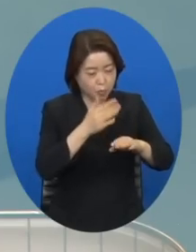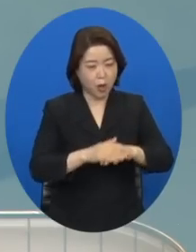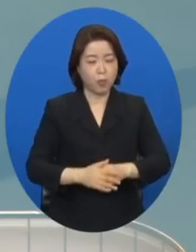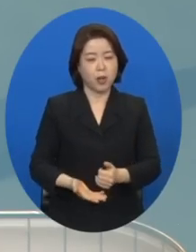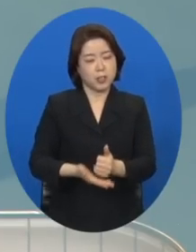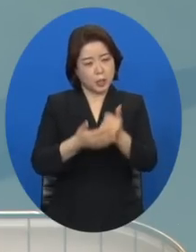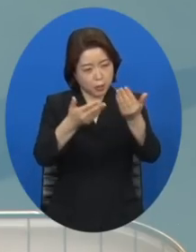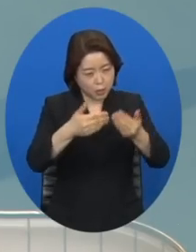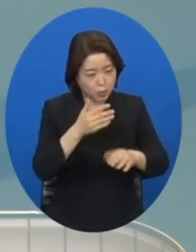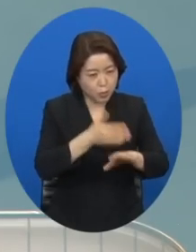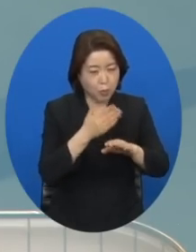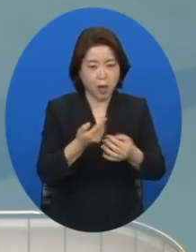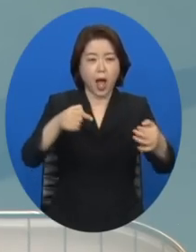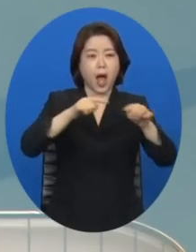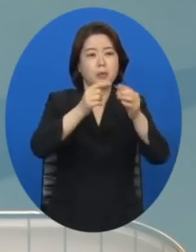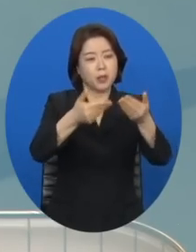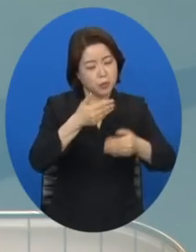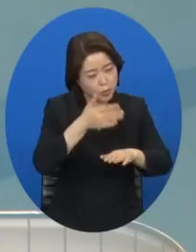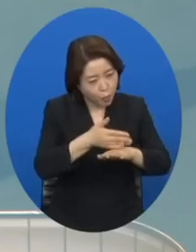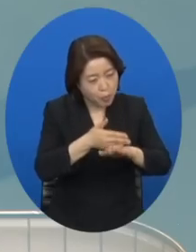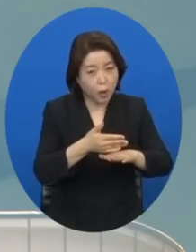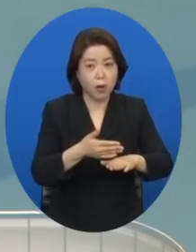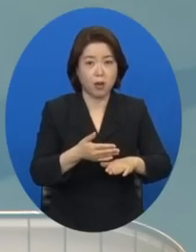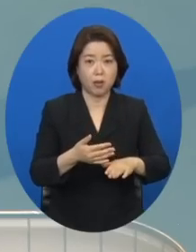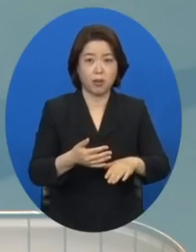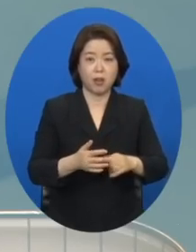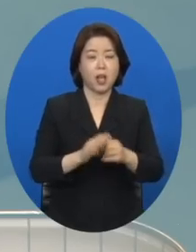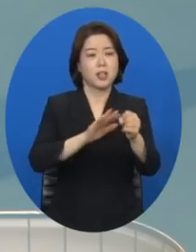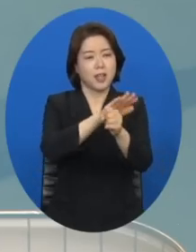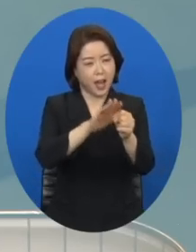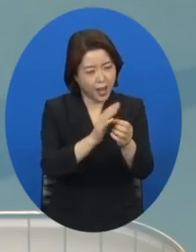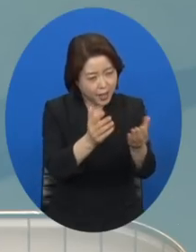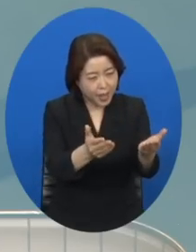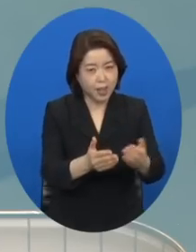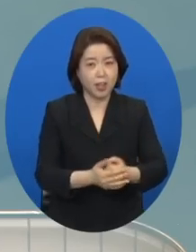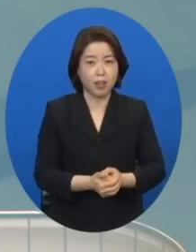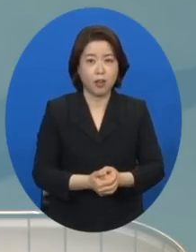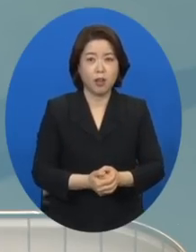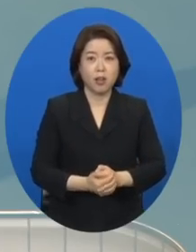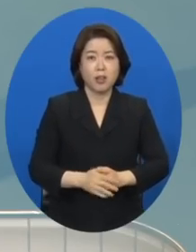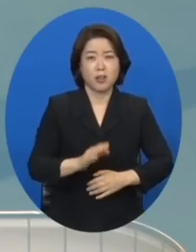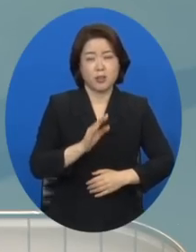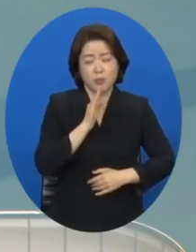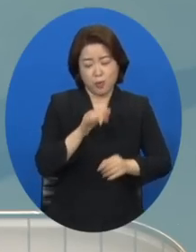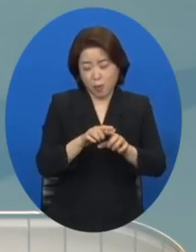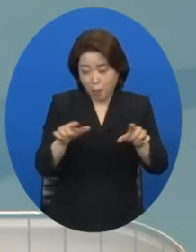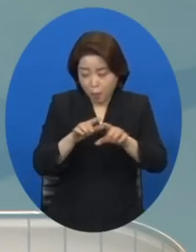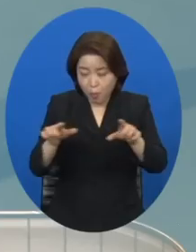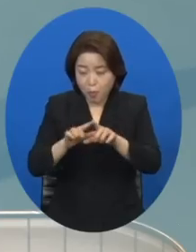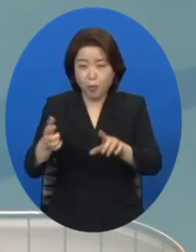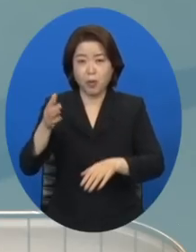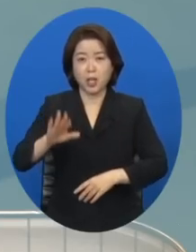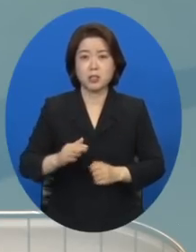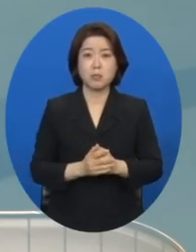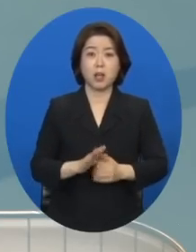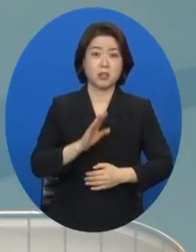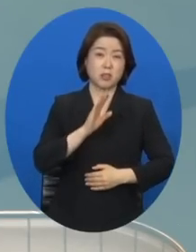고마워 함께 해줘서 고마워 사랑해 너무나 평범하지만 너무나이